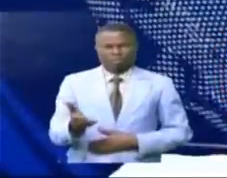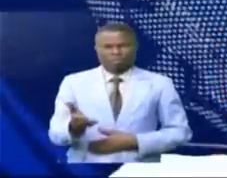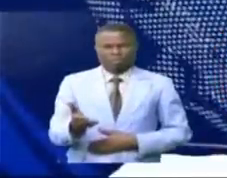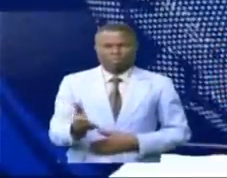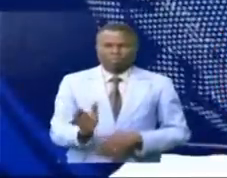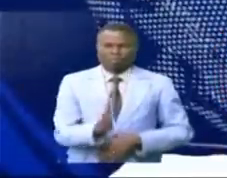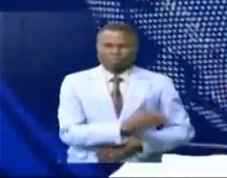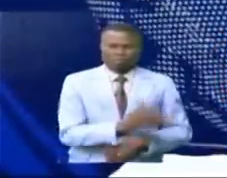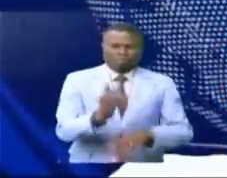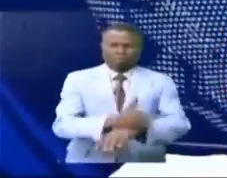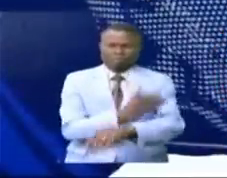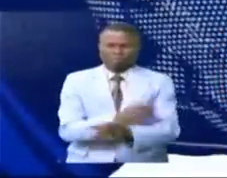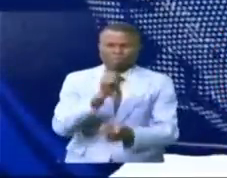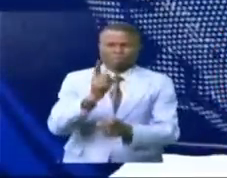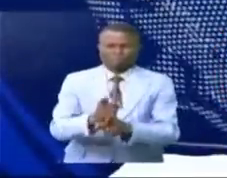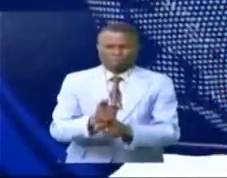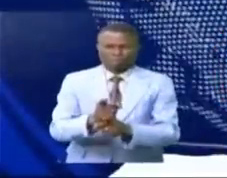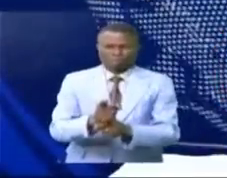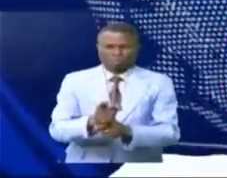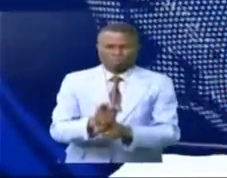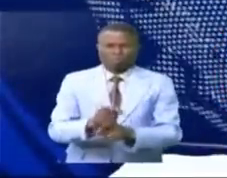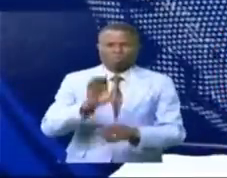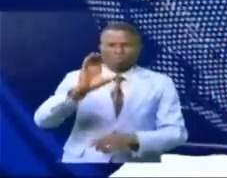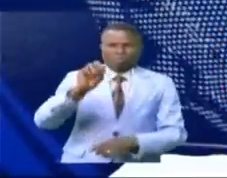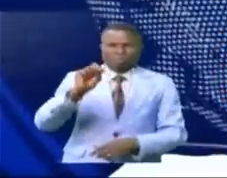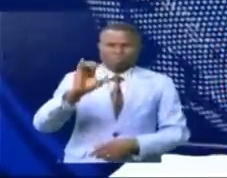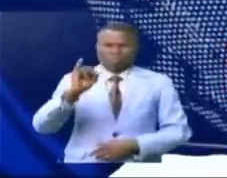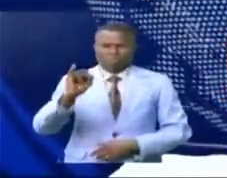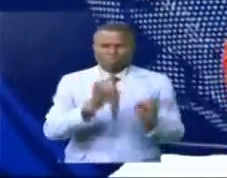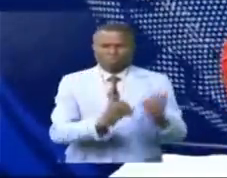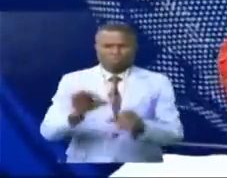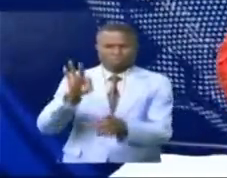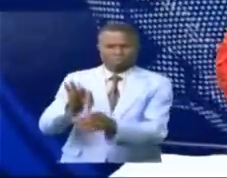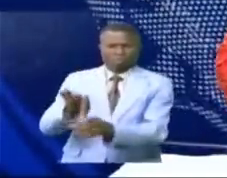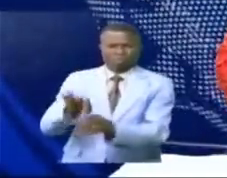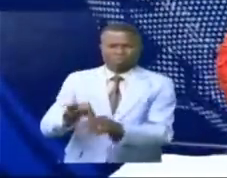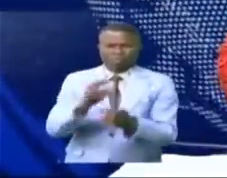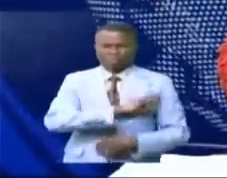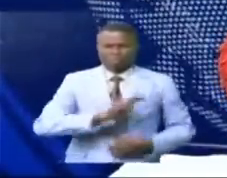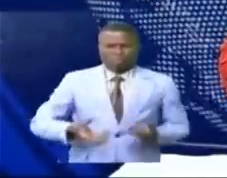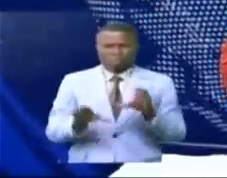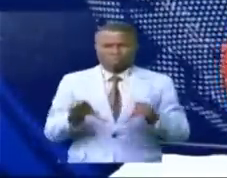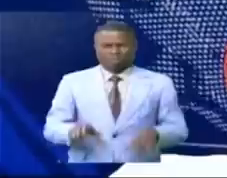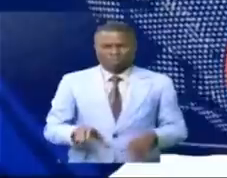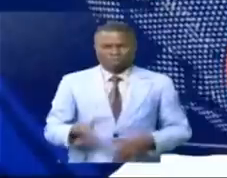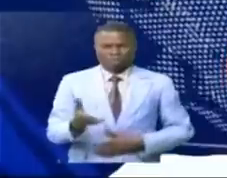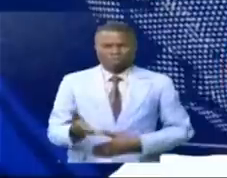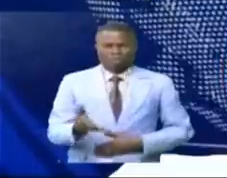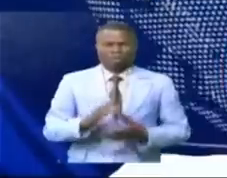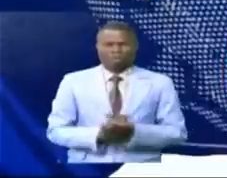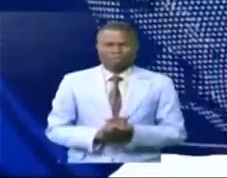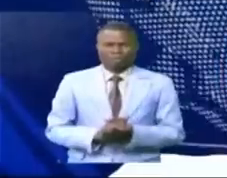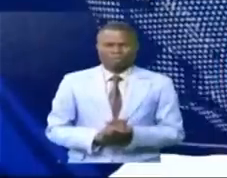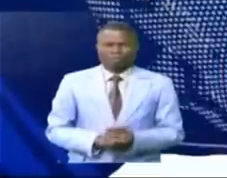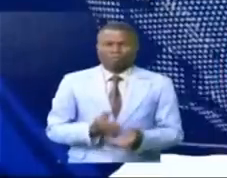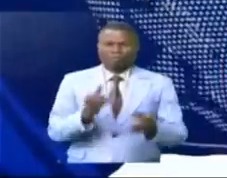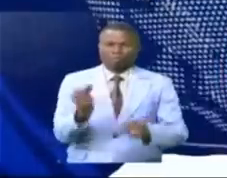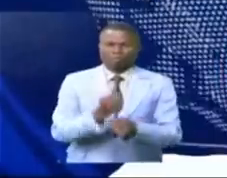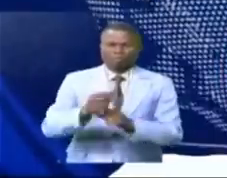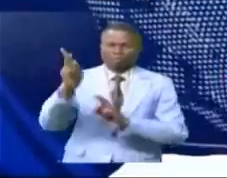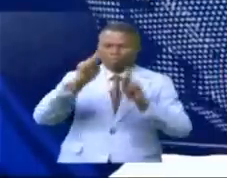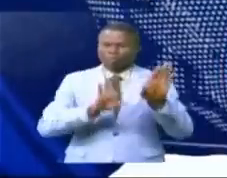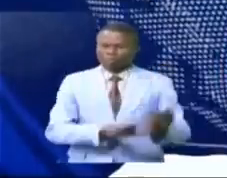Les avancées significatives de la CENI dans l'organisation des élections en République démocratique du Congo, saluées par la